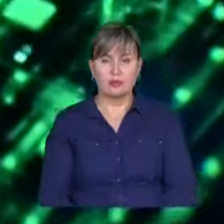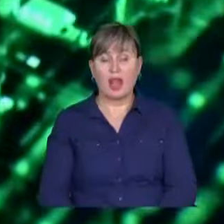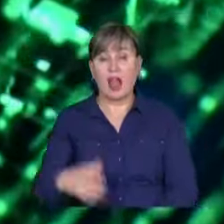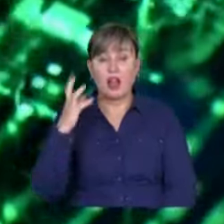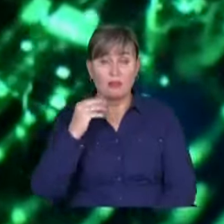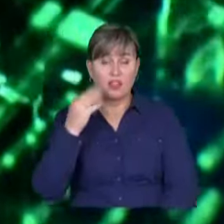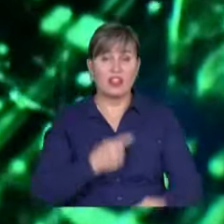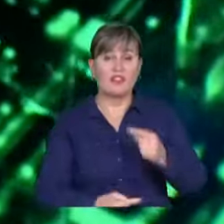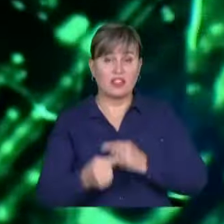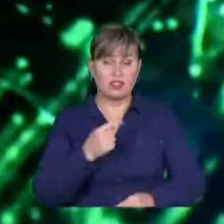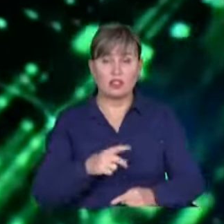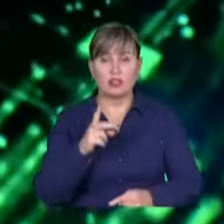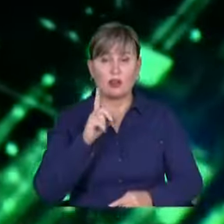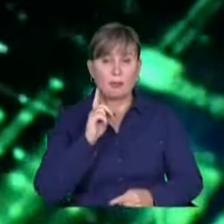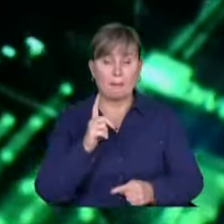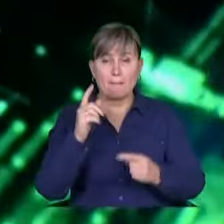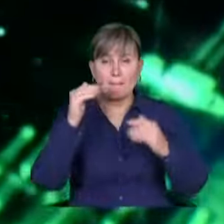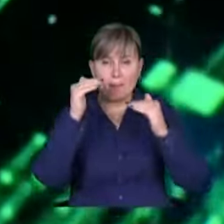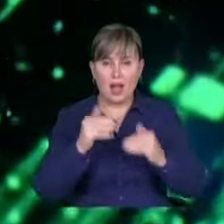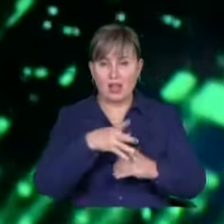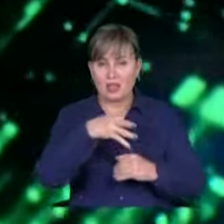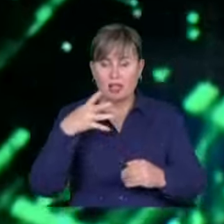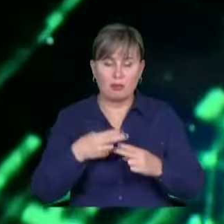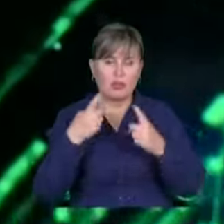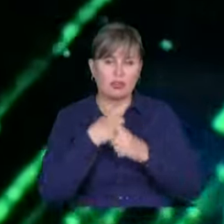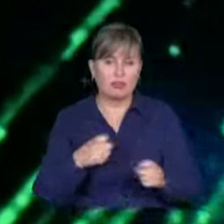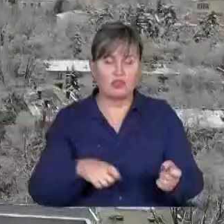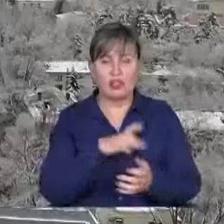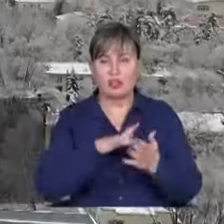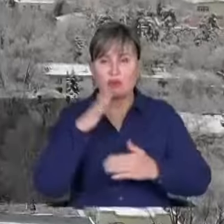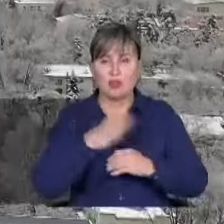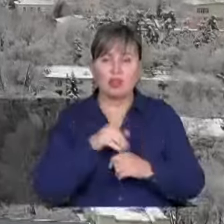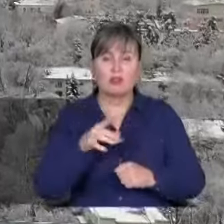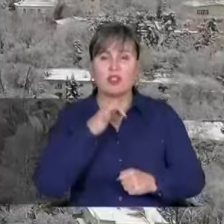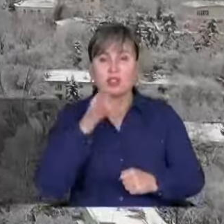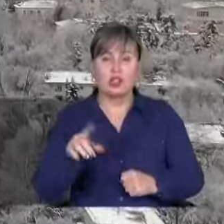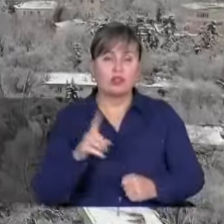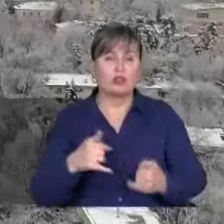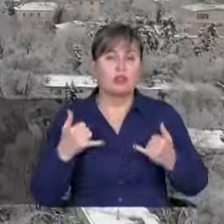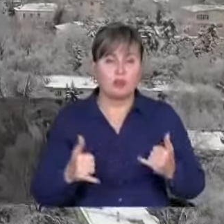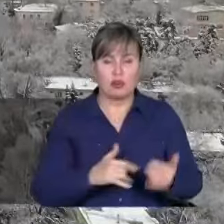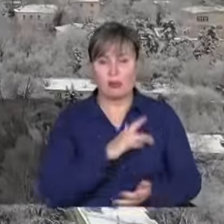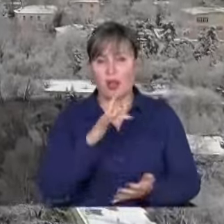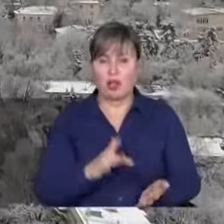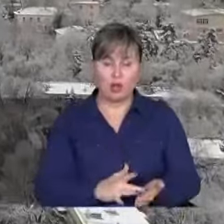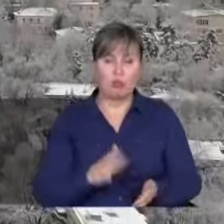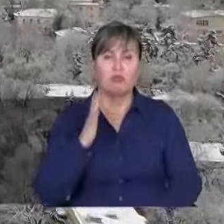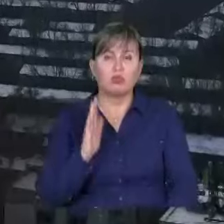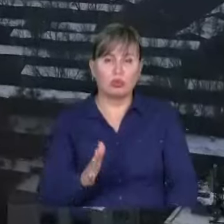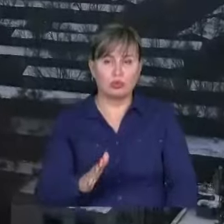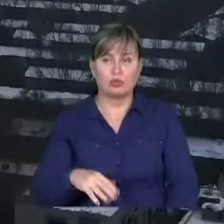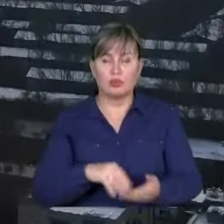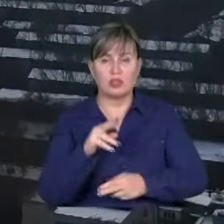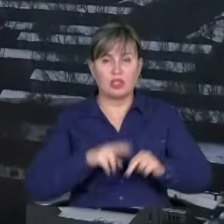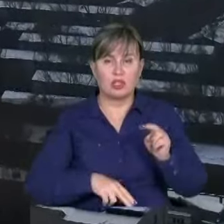Алматы возвращается к малоэтажной застройке. Об этом сообщили в городском акимате. Там отметили, что теперь в мегаполисе будут преобладать